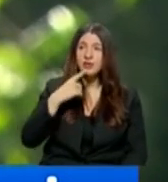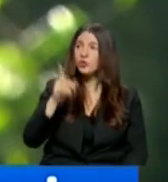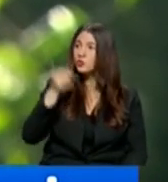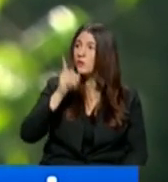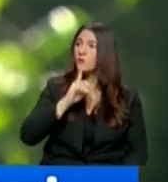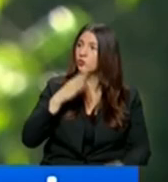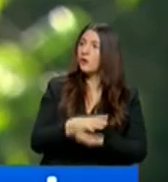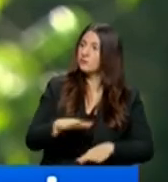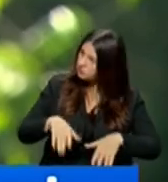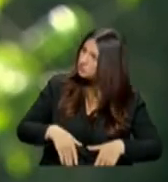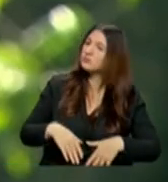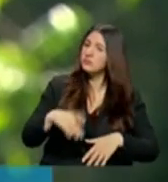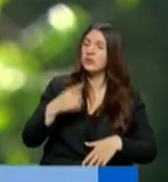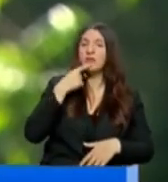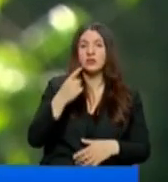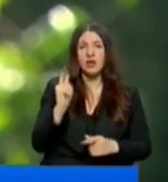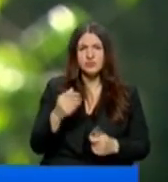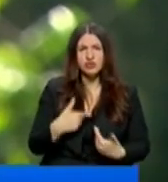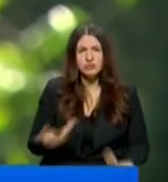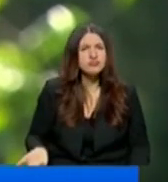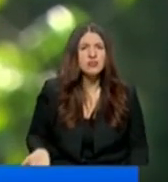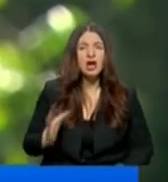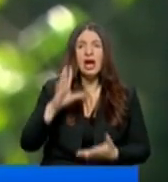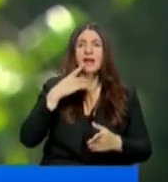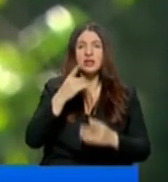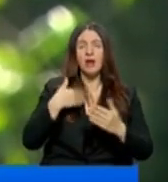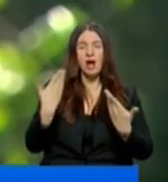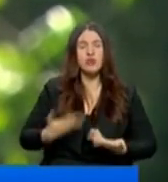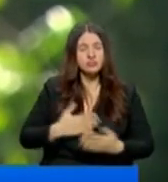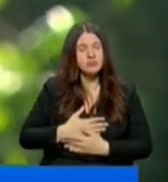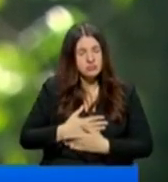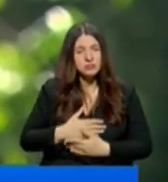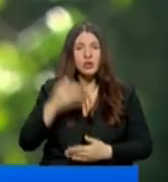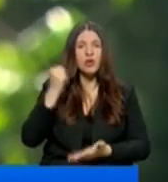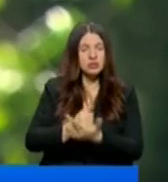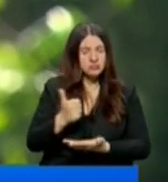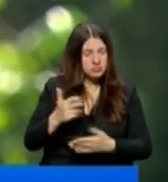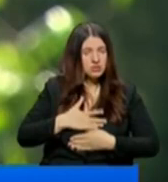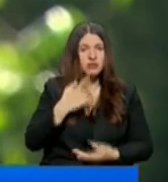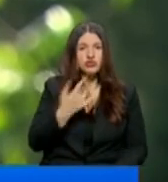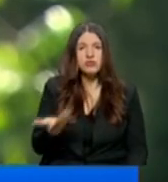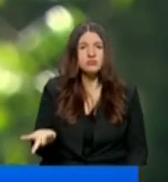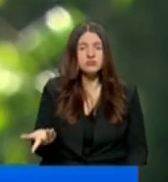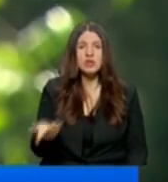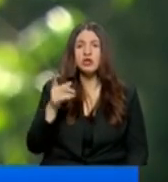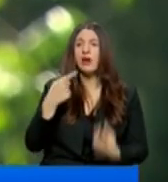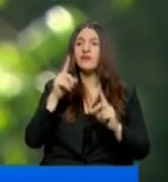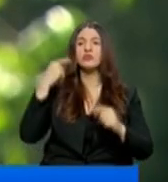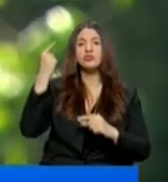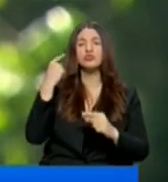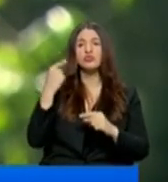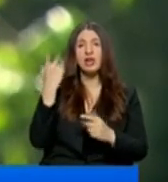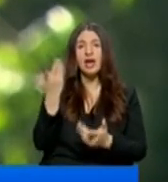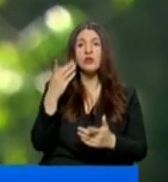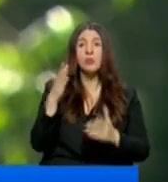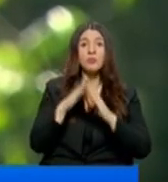%100 doğrudur diye bir ifadede mi bulunacağım? Yani her dediğini kabul mü edeceğim? Her yaptığını onaylayacak mıyım? O zaman farklı düşünce nerede?